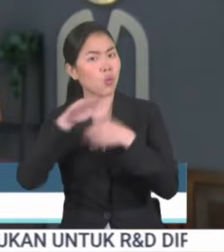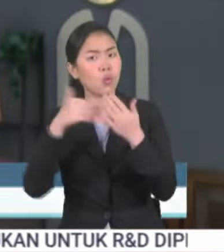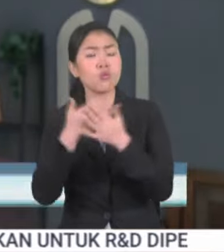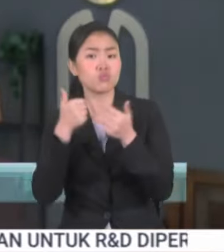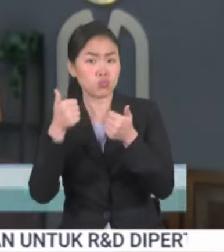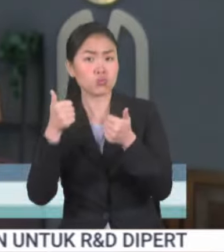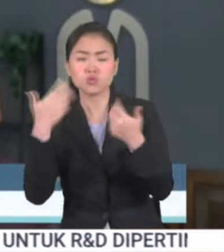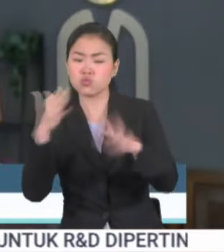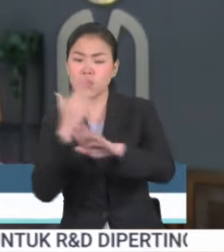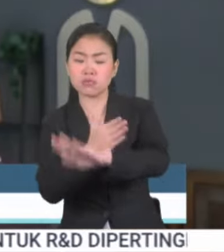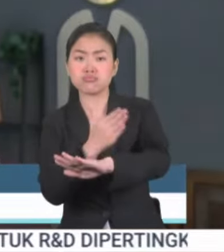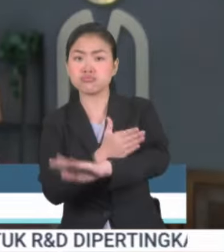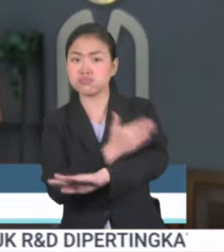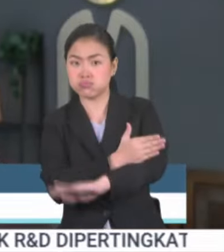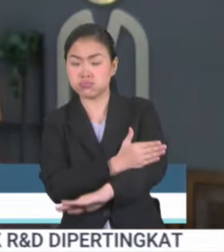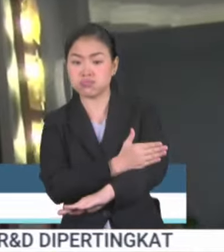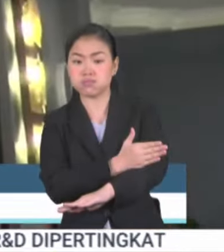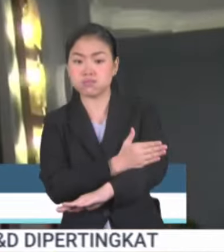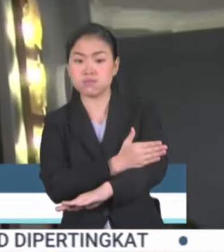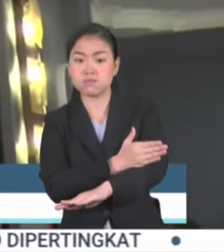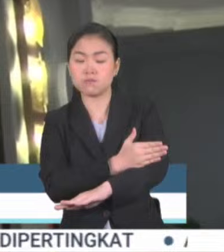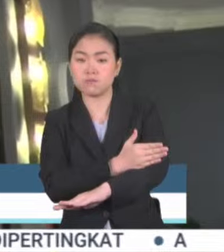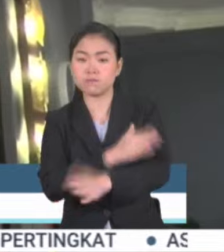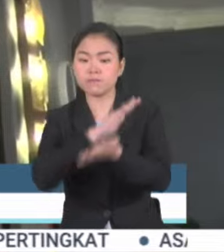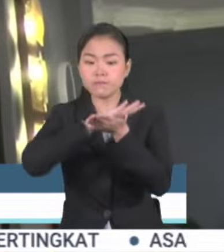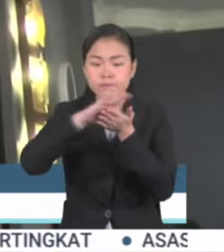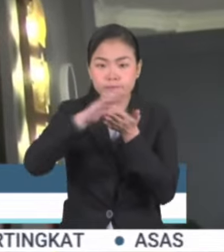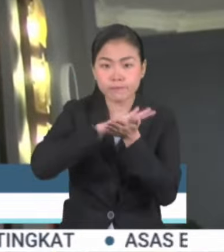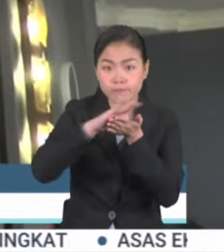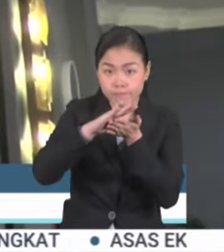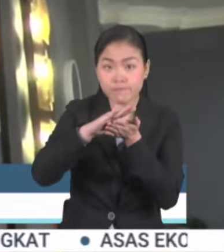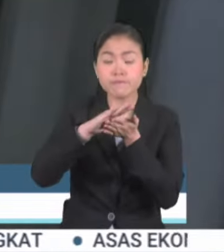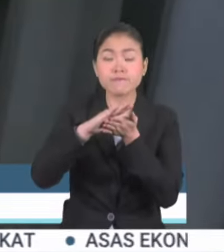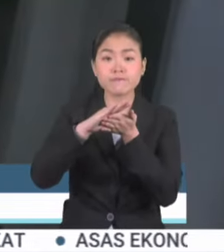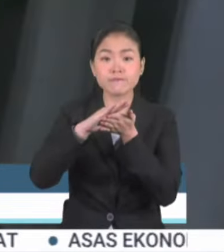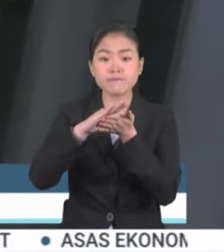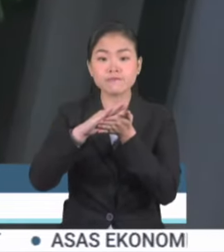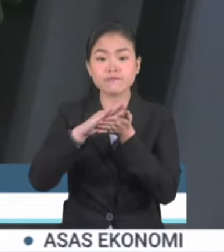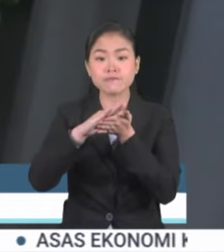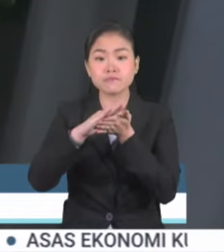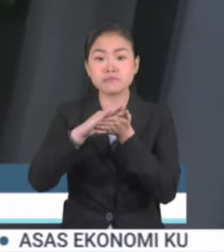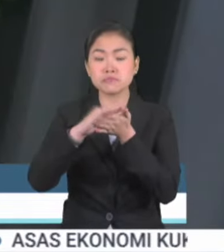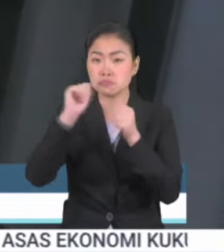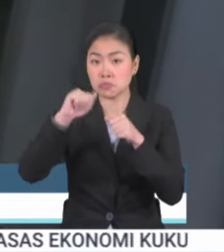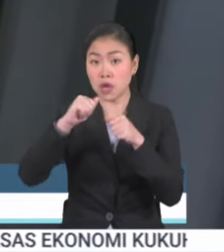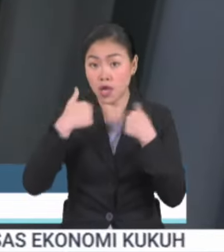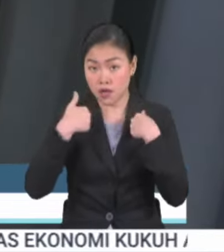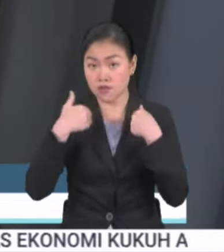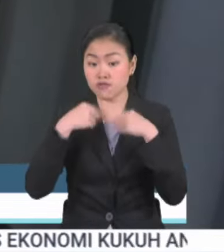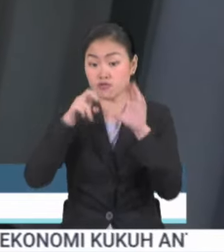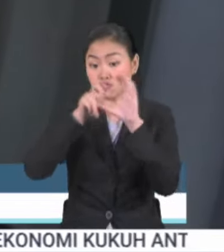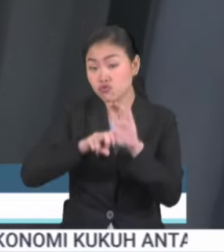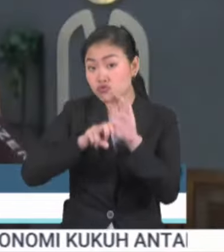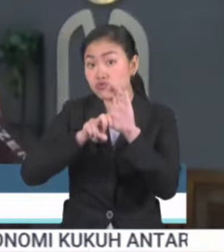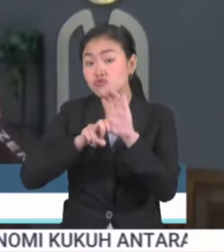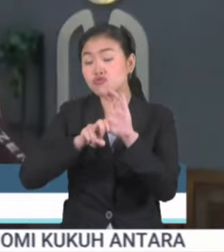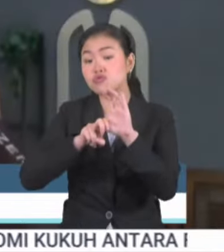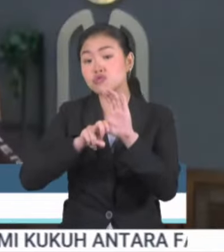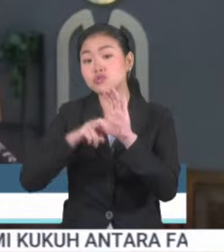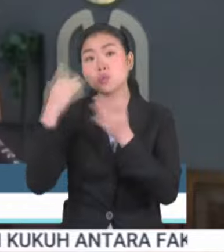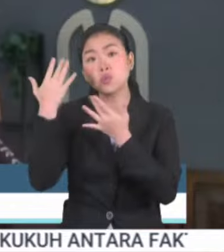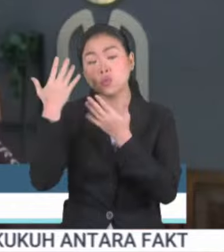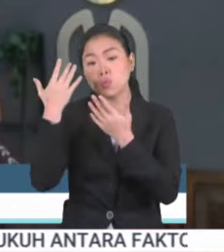orang dah tambah baik dia punya kebersihan yang ada. Lepas tu dia punya tambah lagi kursi, lepas tu dia tambah lagi